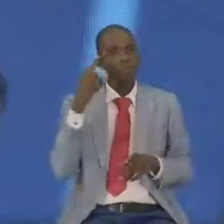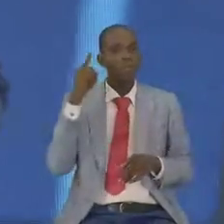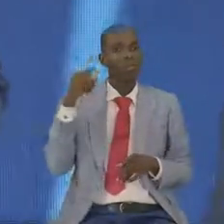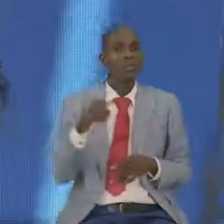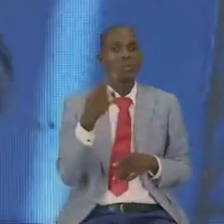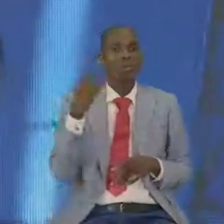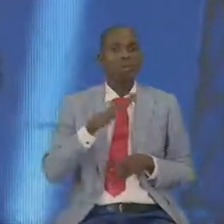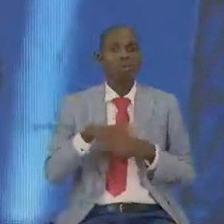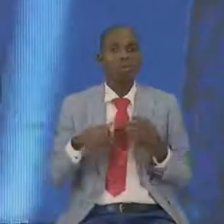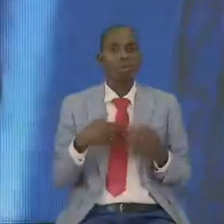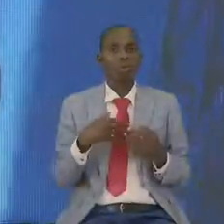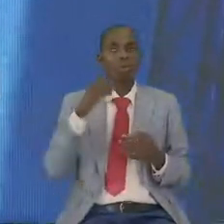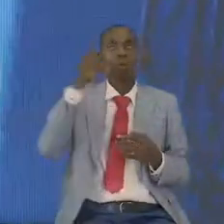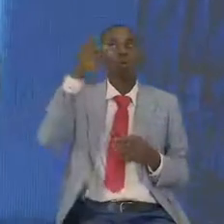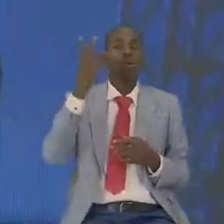le désert.